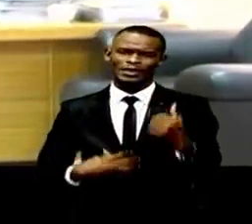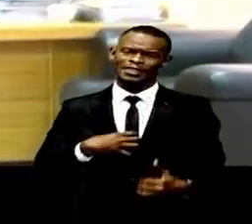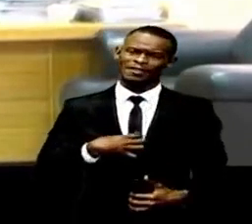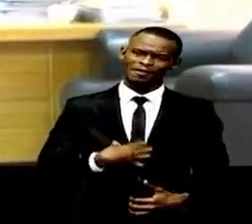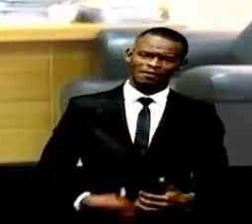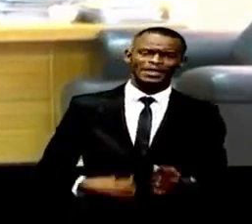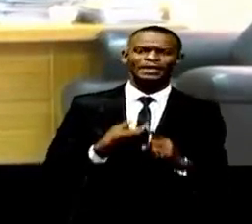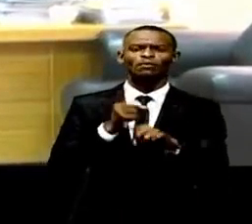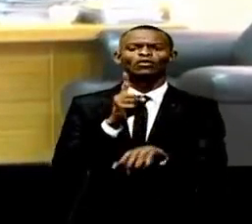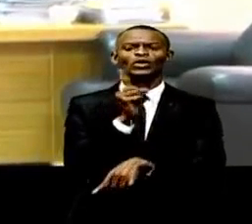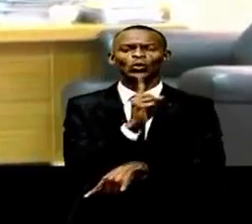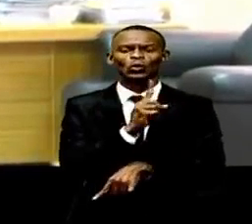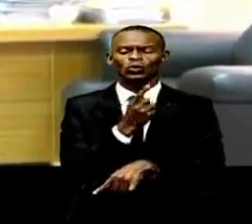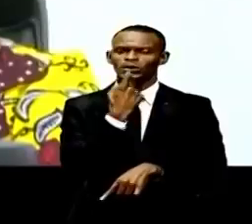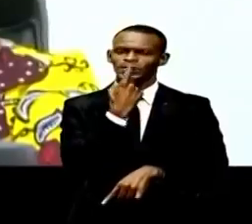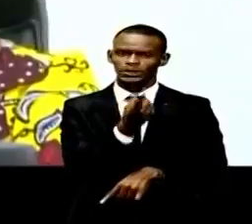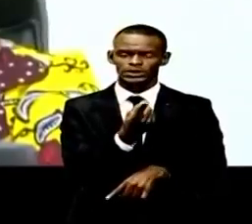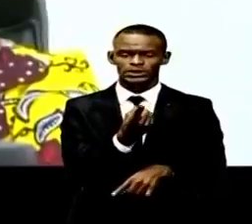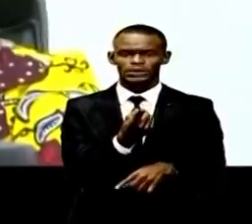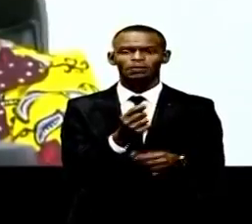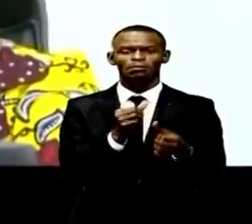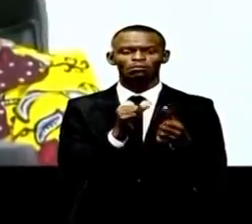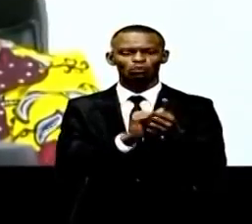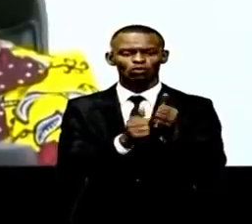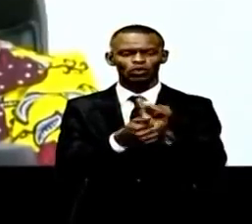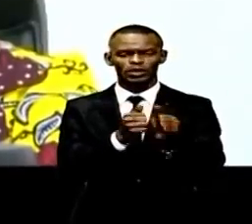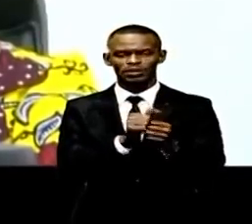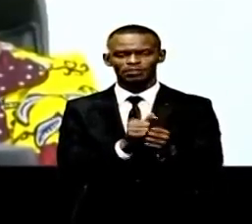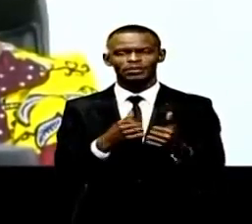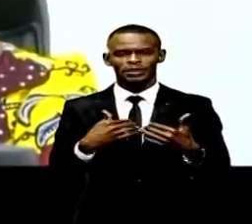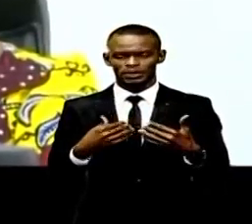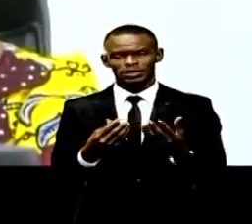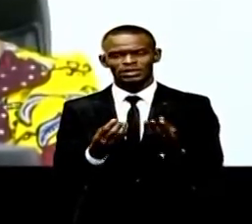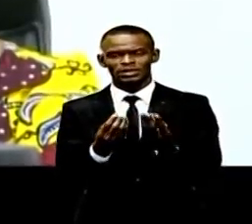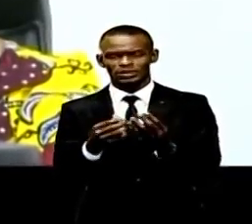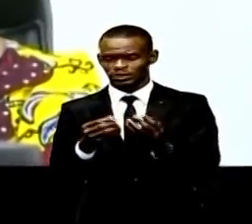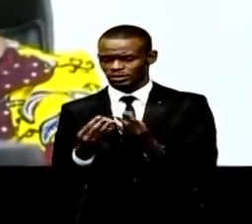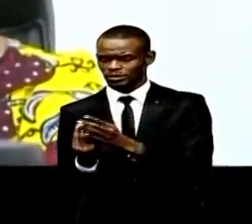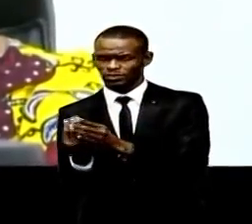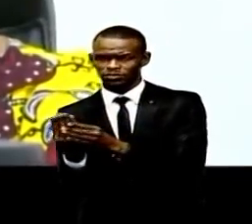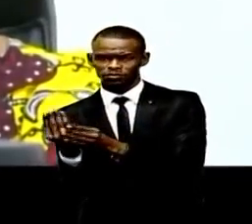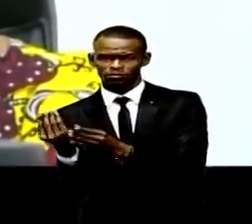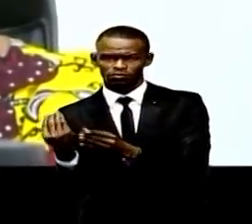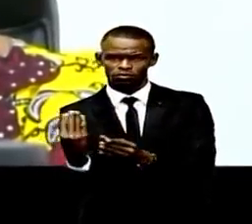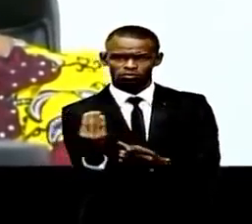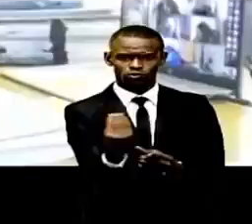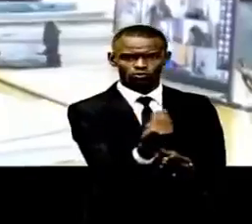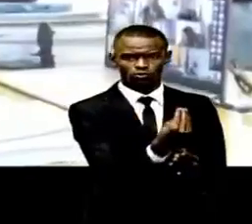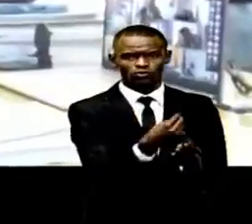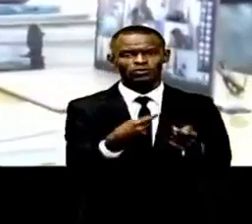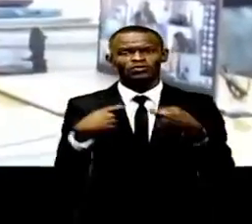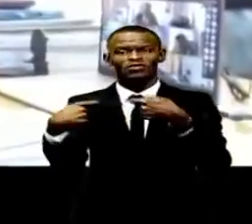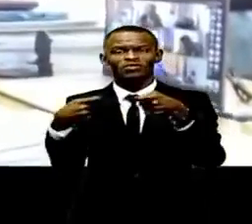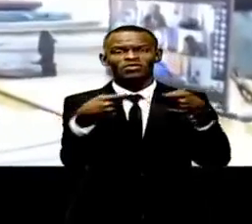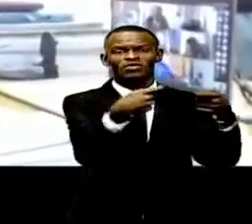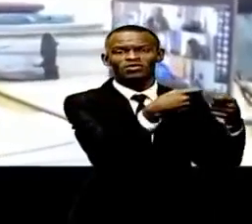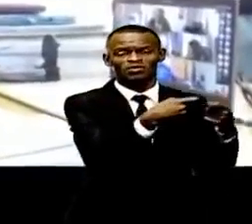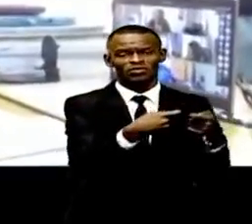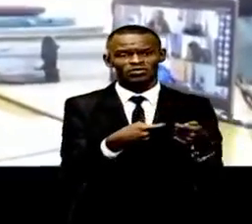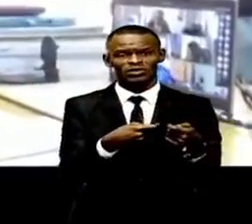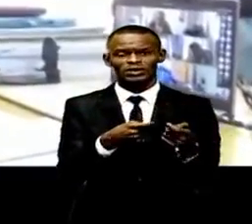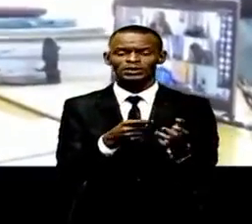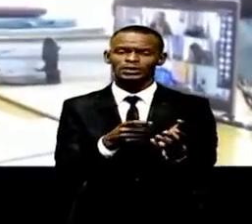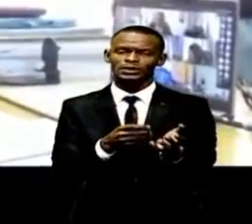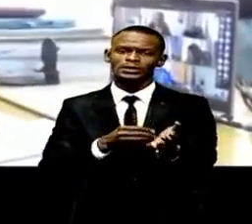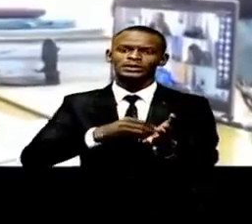au marché dont les prix sont souvent élevés, mais aussi de la vente à bas prix de production au moment des récoltes. La